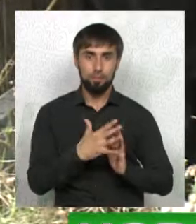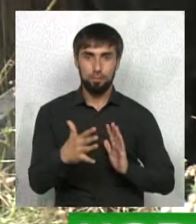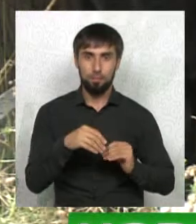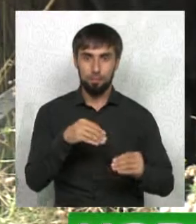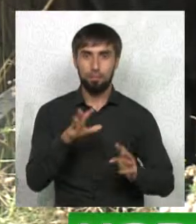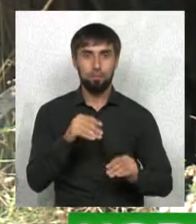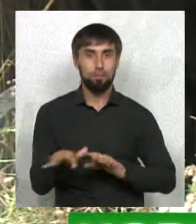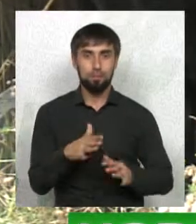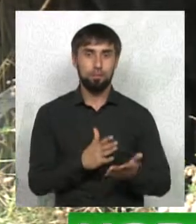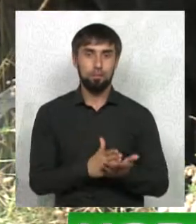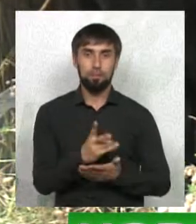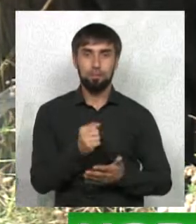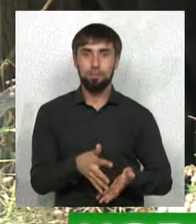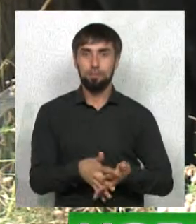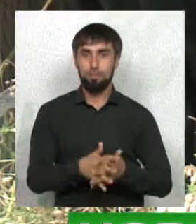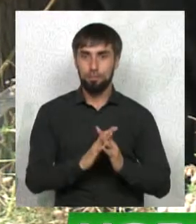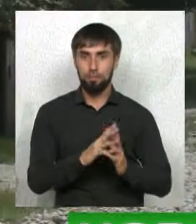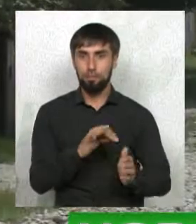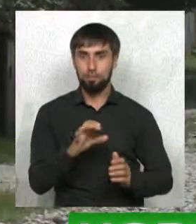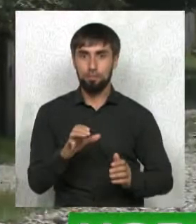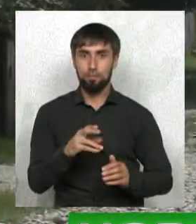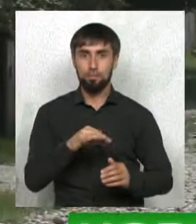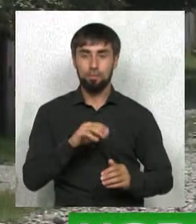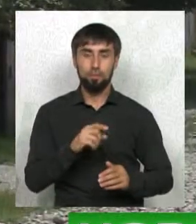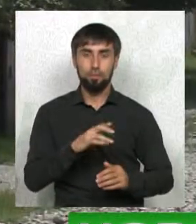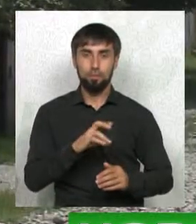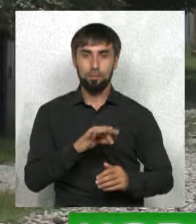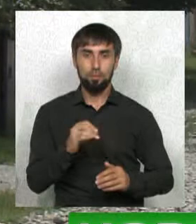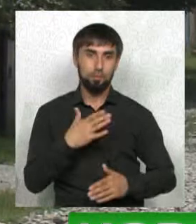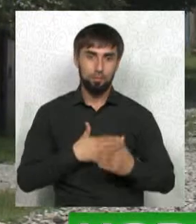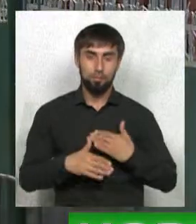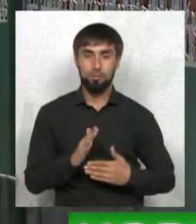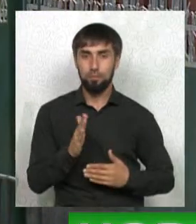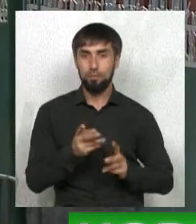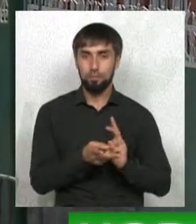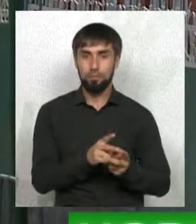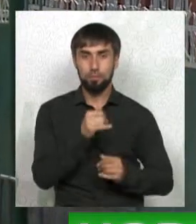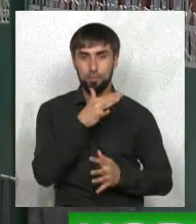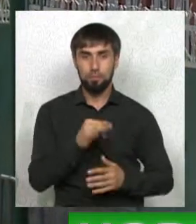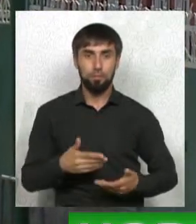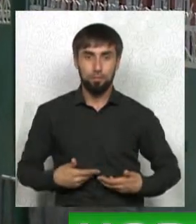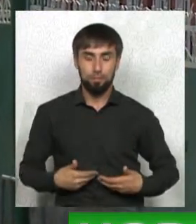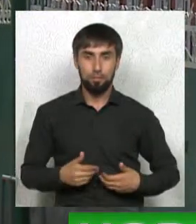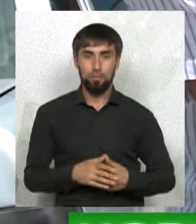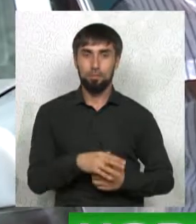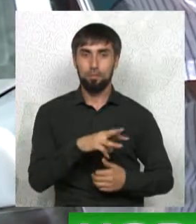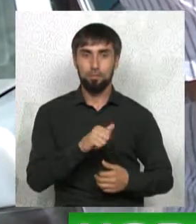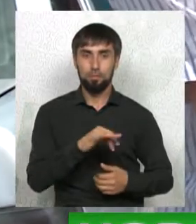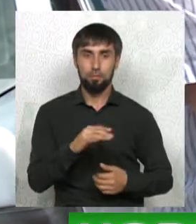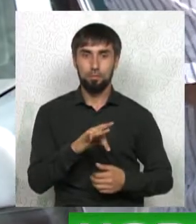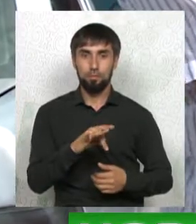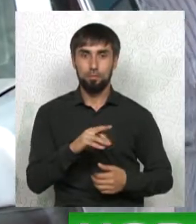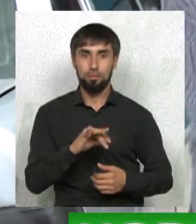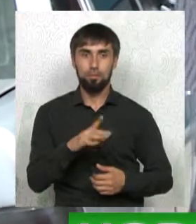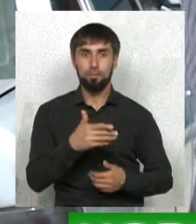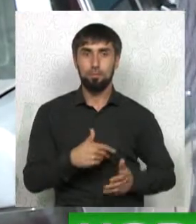все мероприятия направлены на восстановление процессов почвообразования. Нарадоваться будущим изменениям не могут и жители. Магомед Рыжев живет здесь